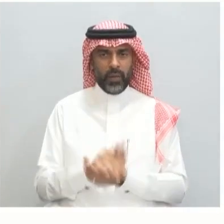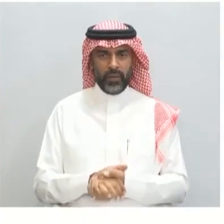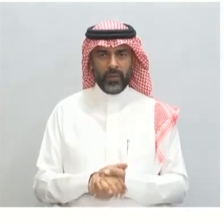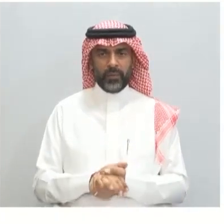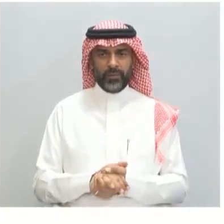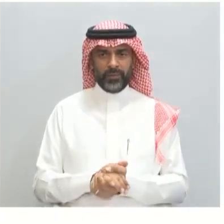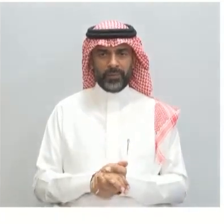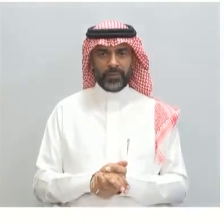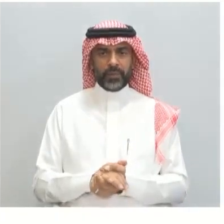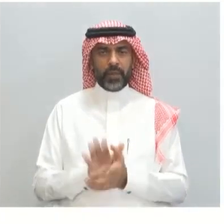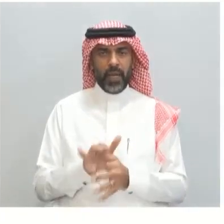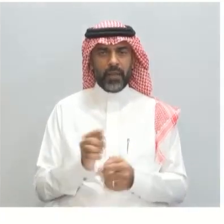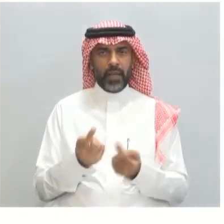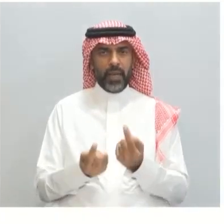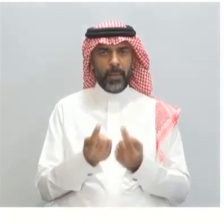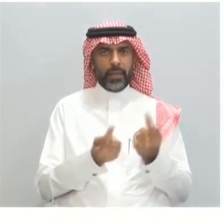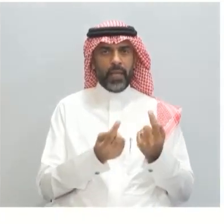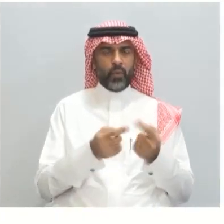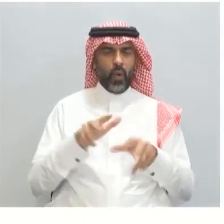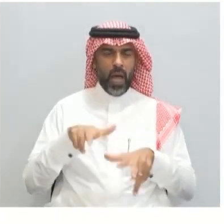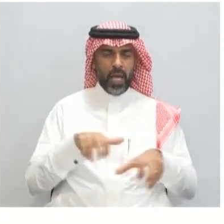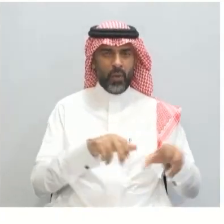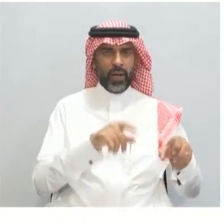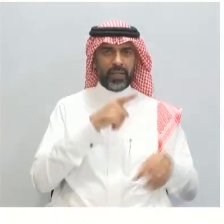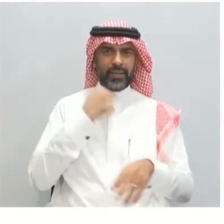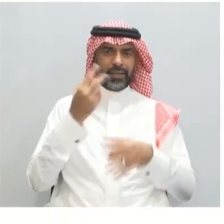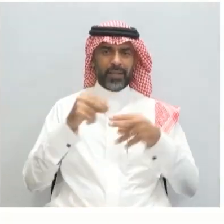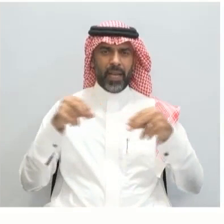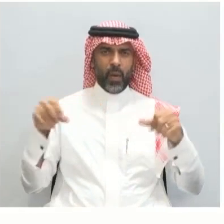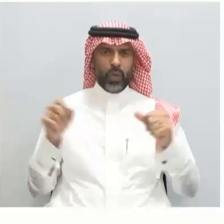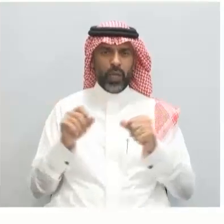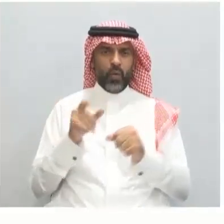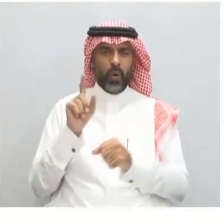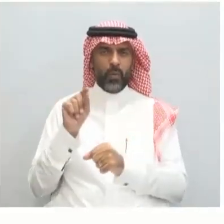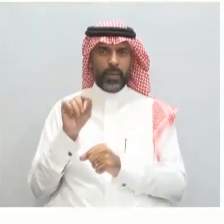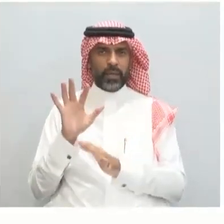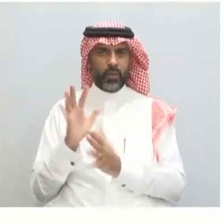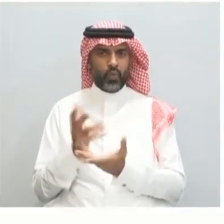وبناتي الطلاب النباتات والحيوانات الصحراويه وما هي